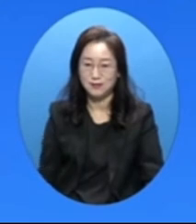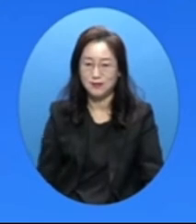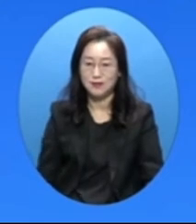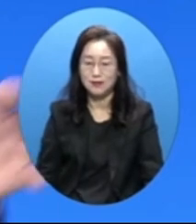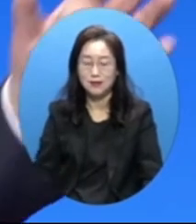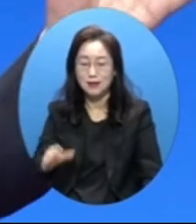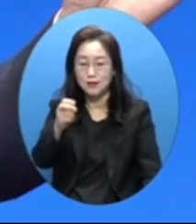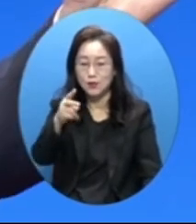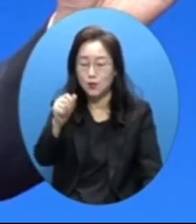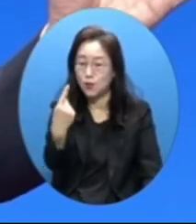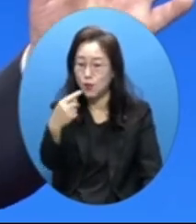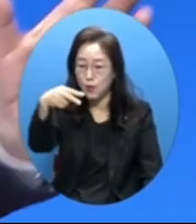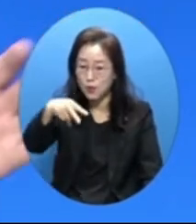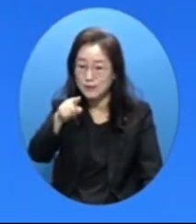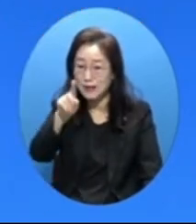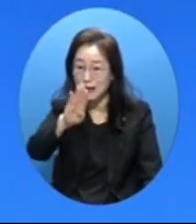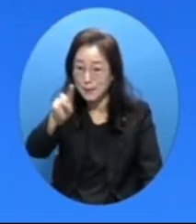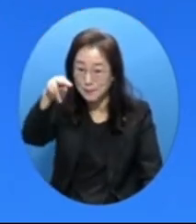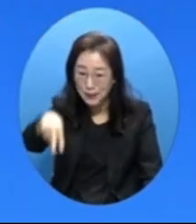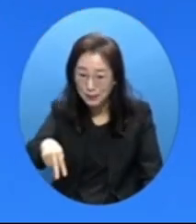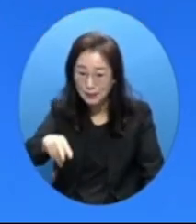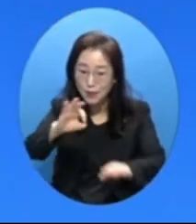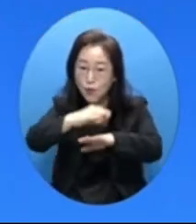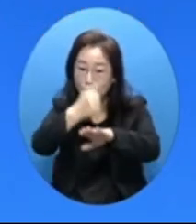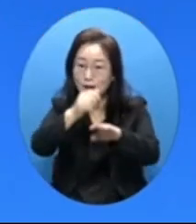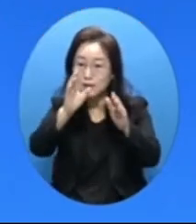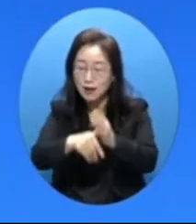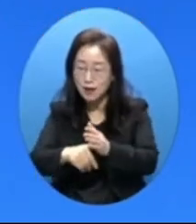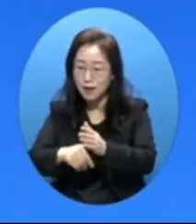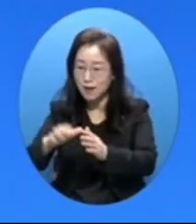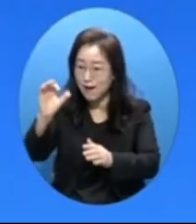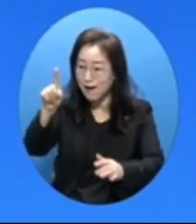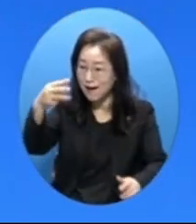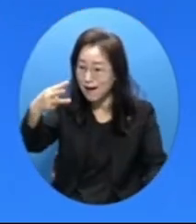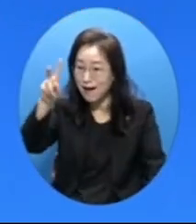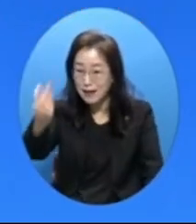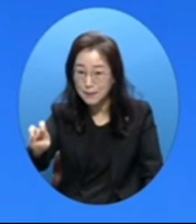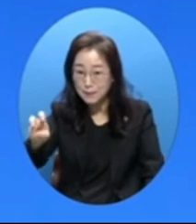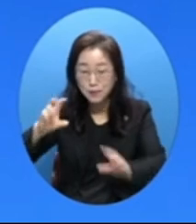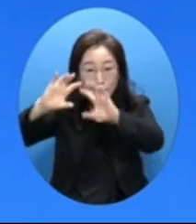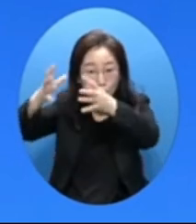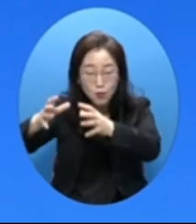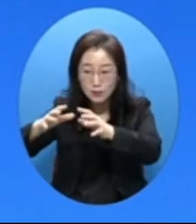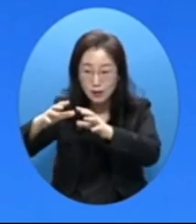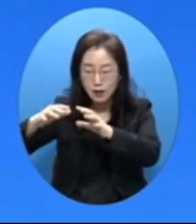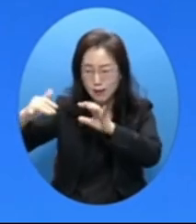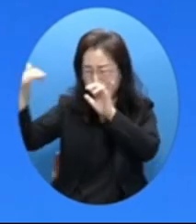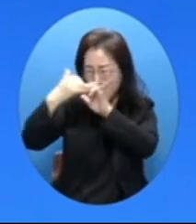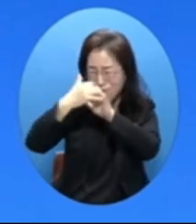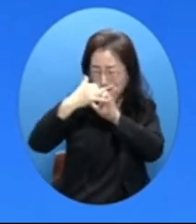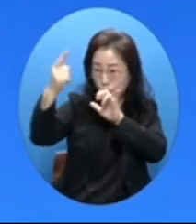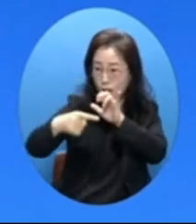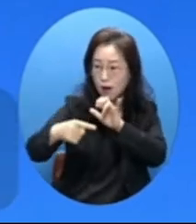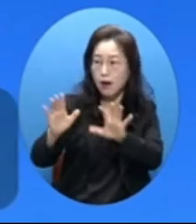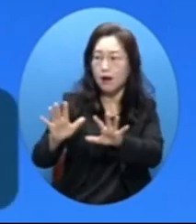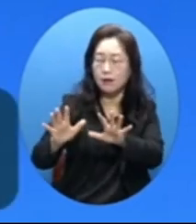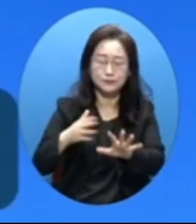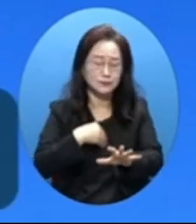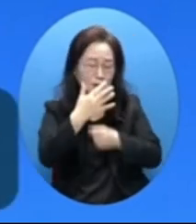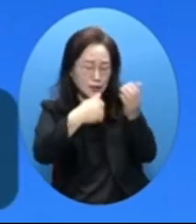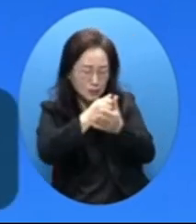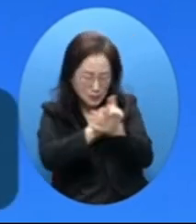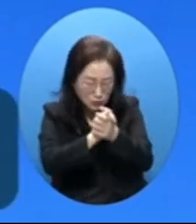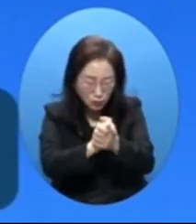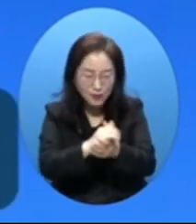여호수아 당 때에 아람 대군이 쳐들어왔습니다 그때 하나님 앞에 엎드려 기도하니까 하나님께서 둘이 하지 말라 전쟁은